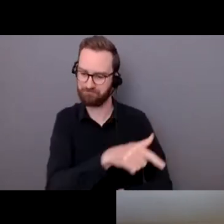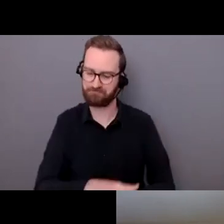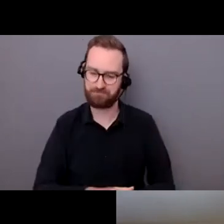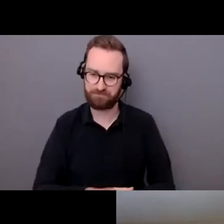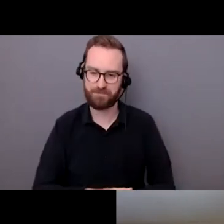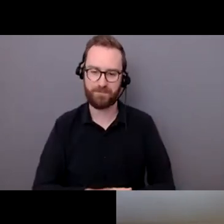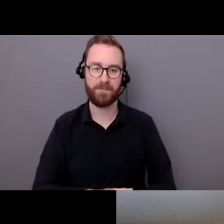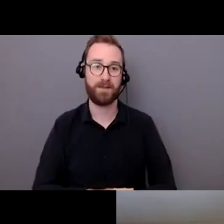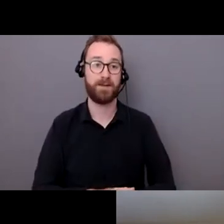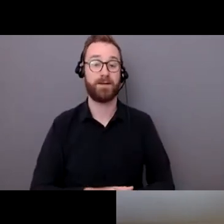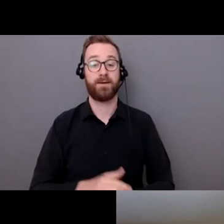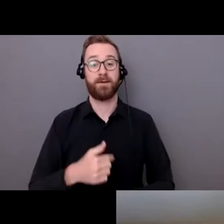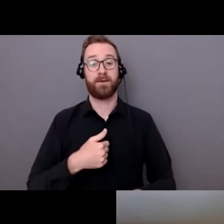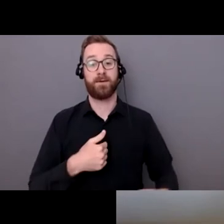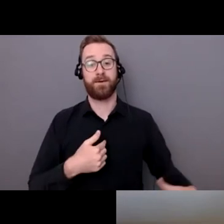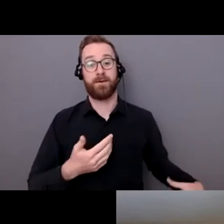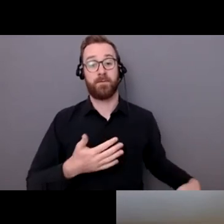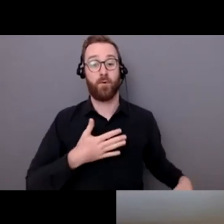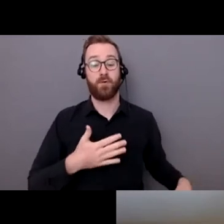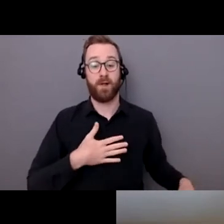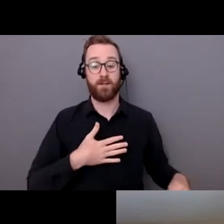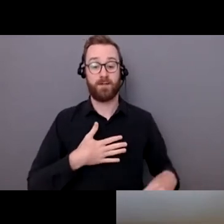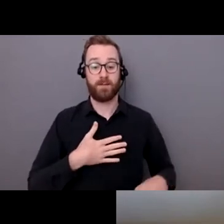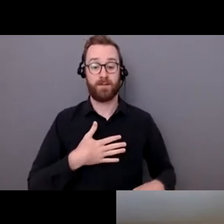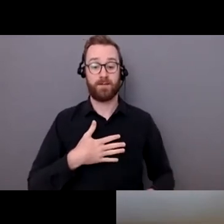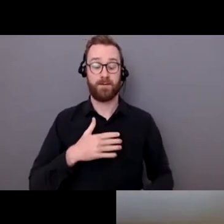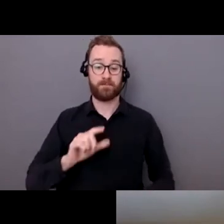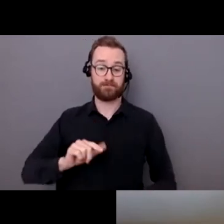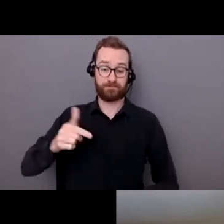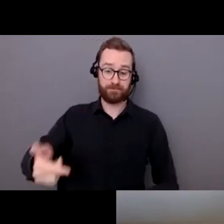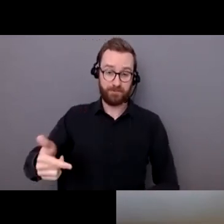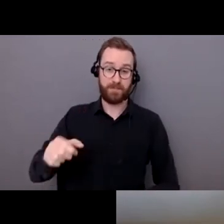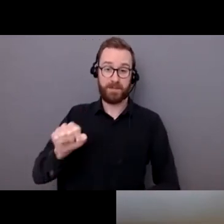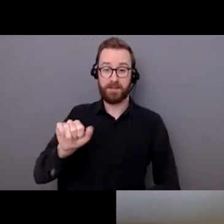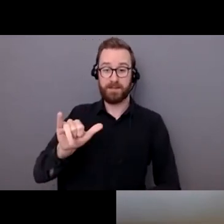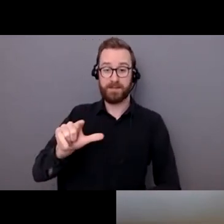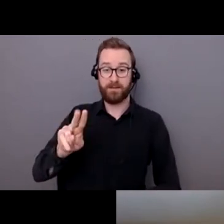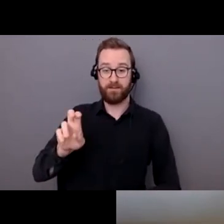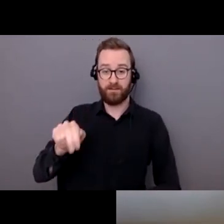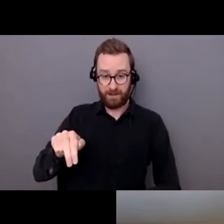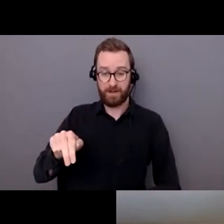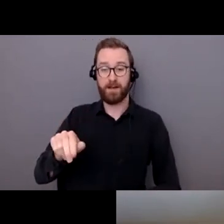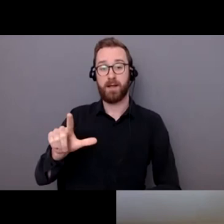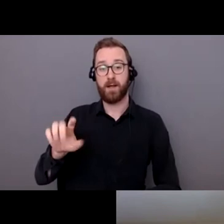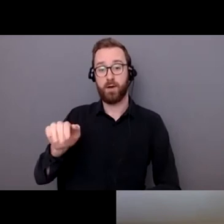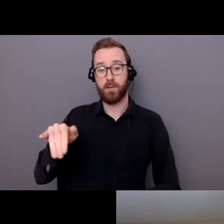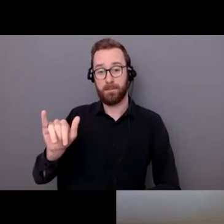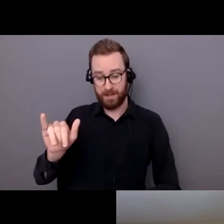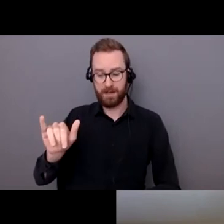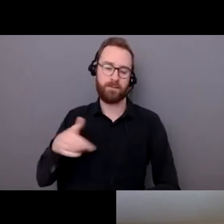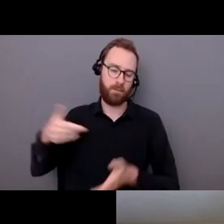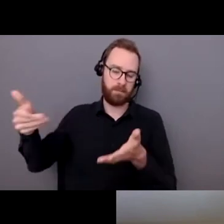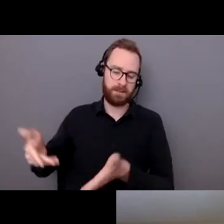Je suis maintenant contente, vraiment contente de passer la parole à Sylvain Lemay. Donc, je vais vous le présenter